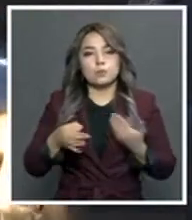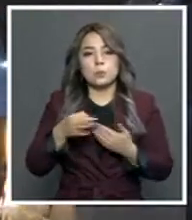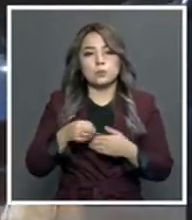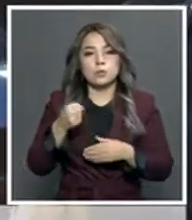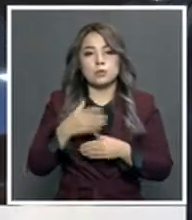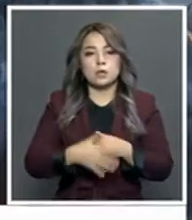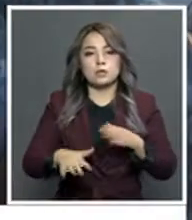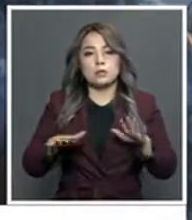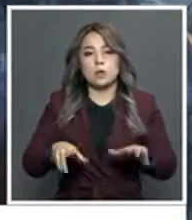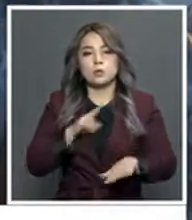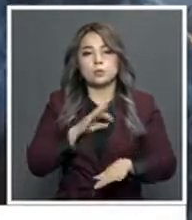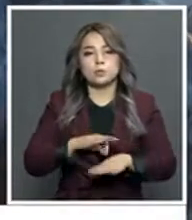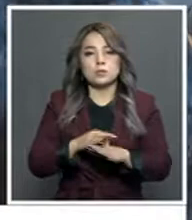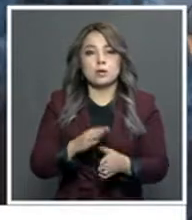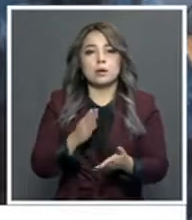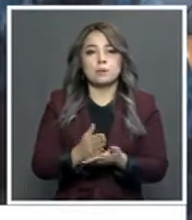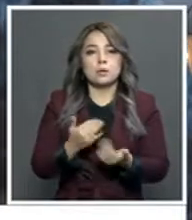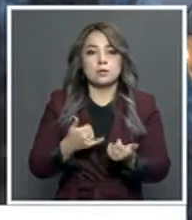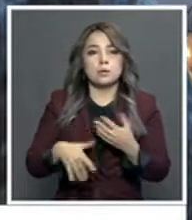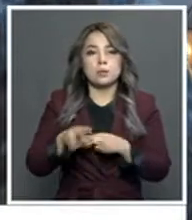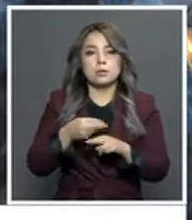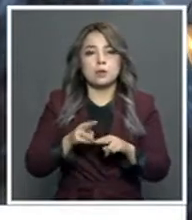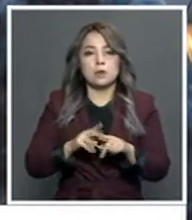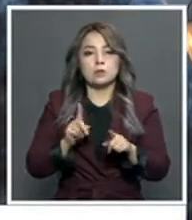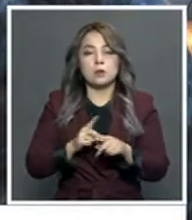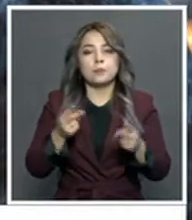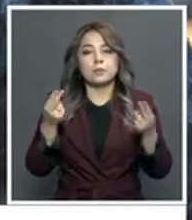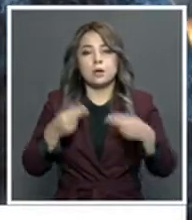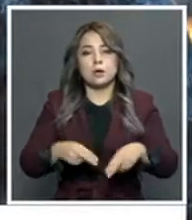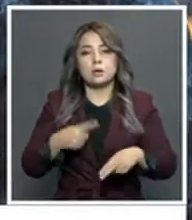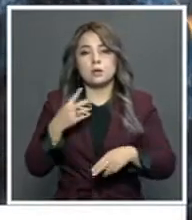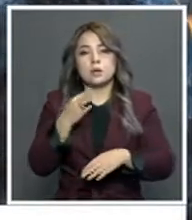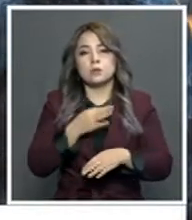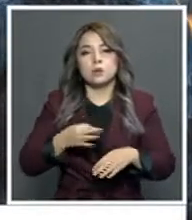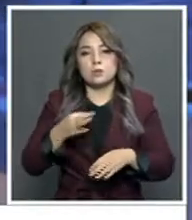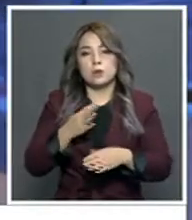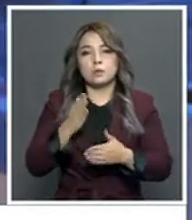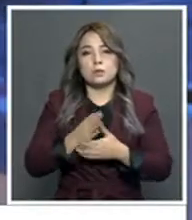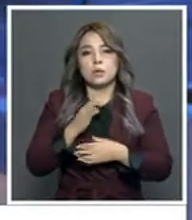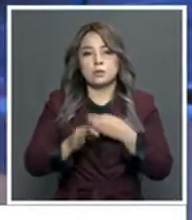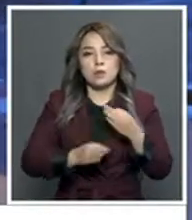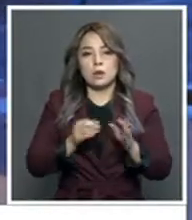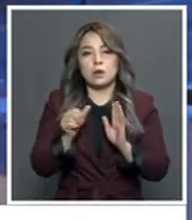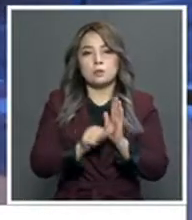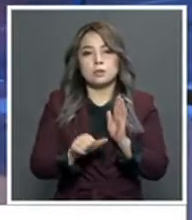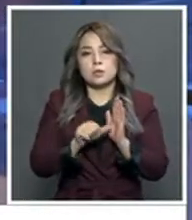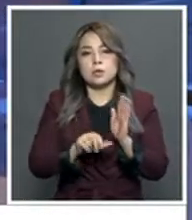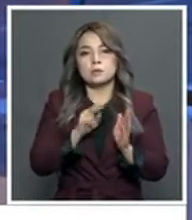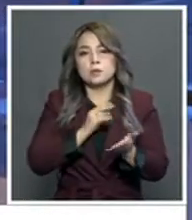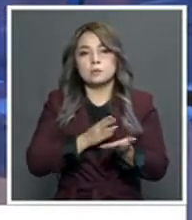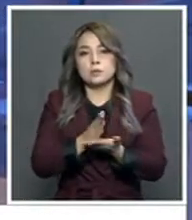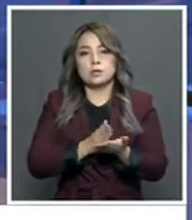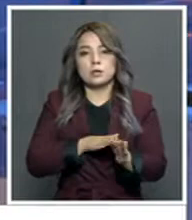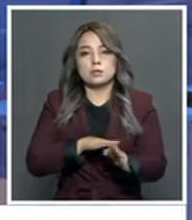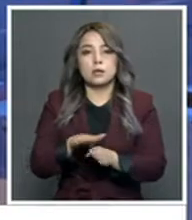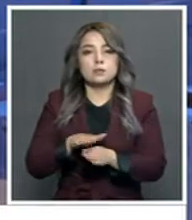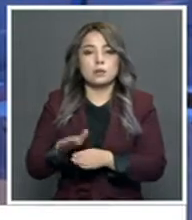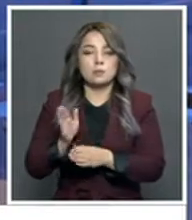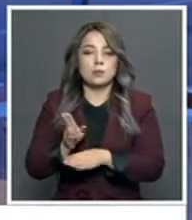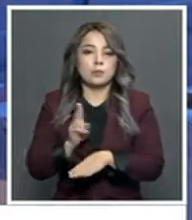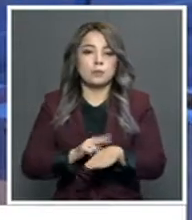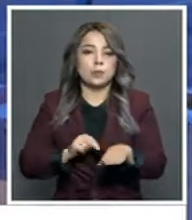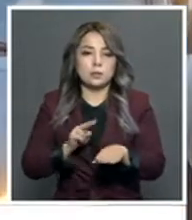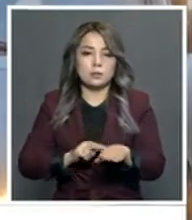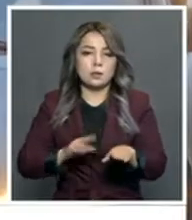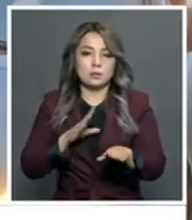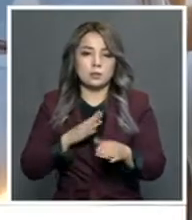орталығында жұмыс істейді. Қазіргі күні осы бекеттерде тәулігіне 60 қызметкер кезекшілік атқаруда. Полицейлер кіріп